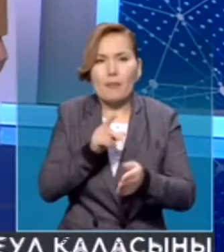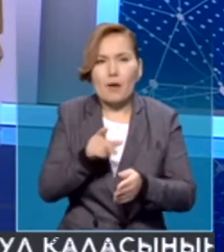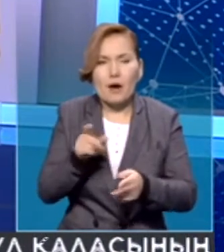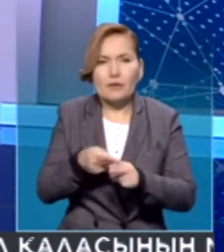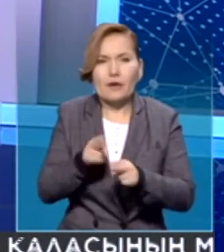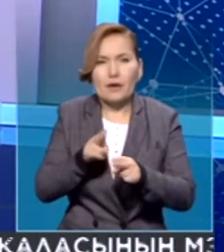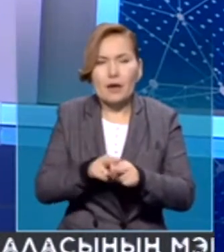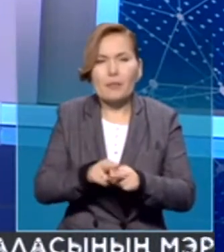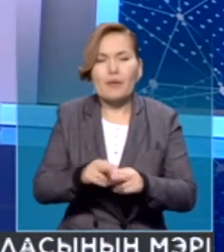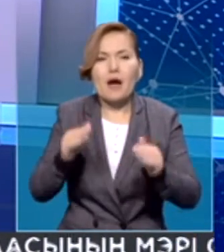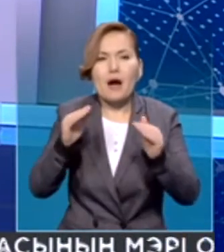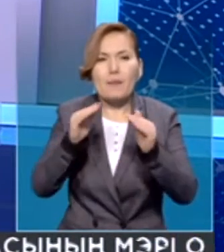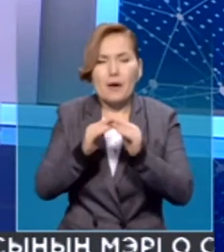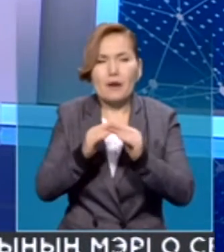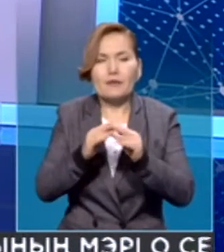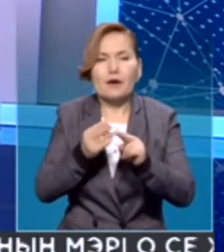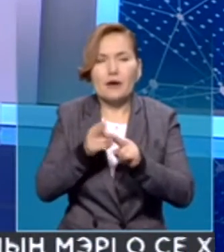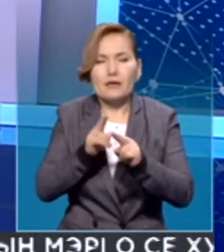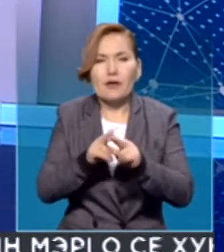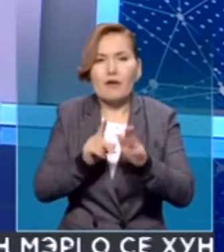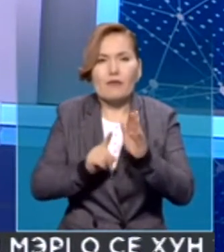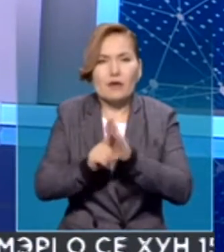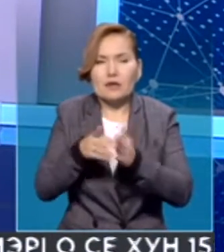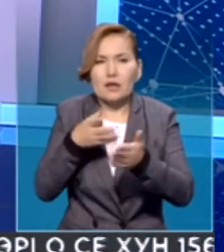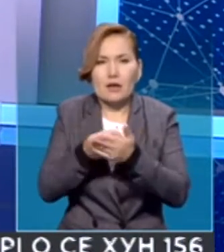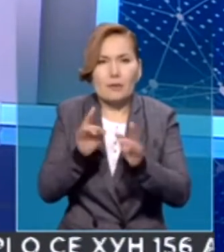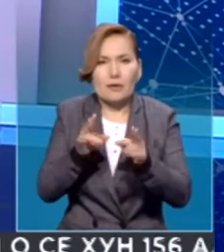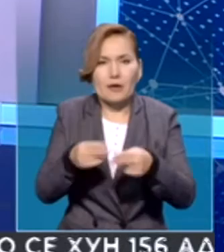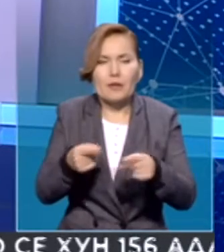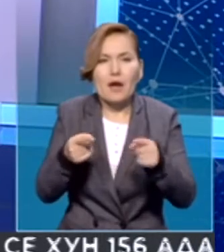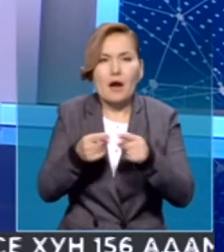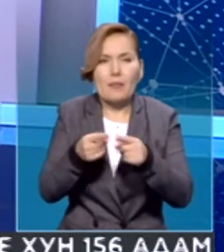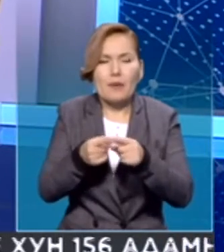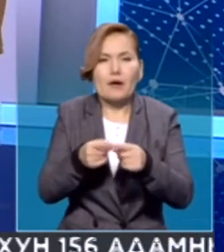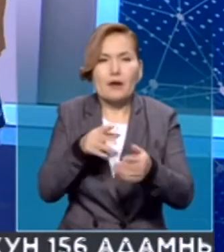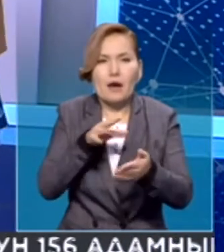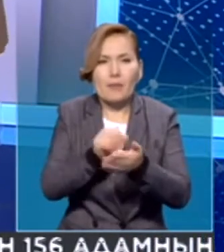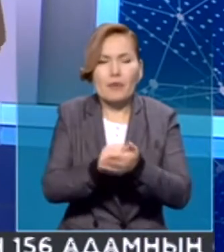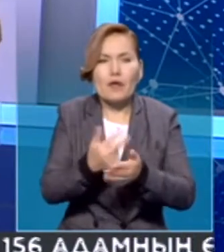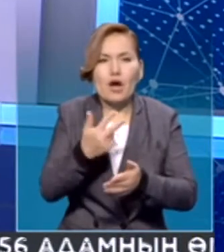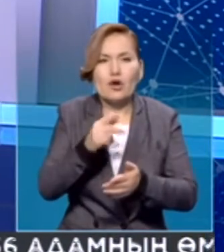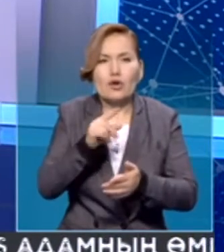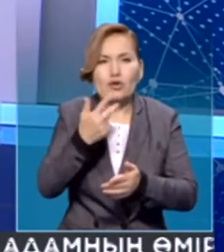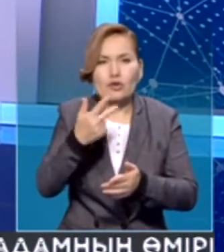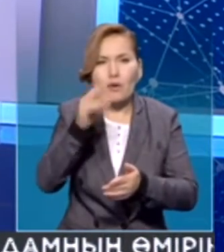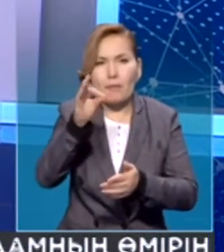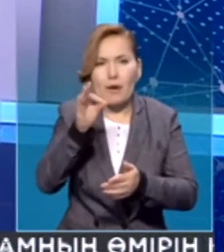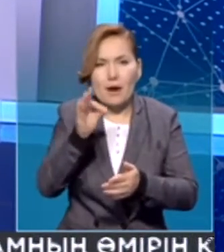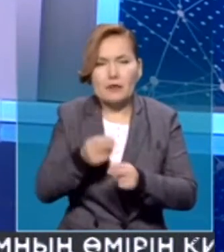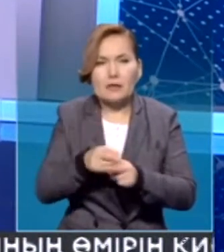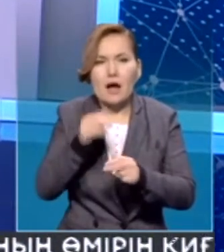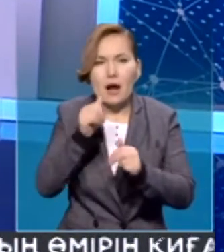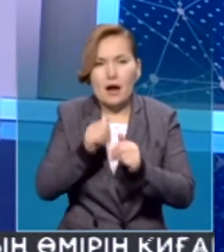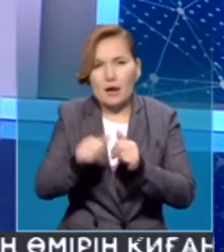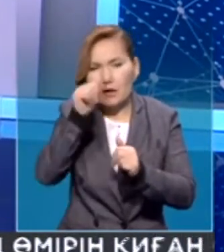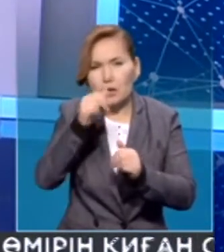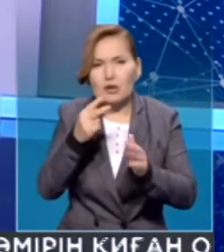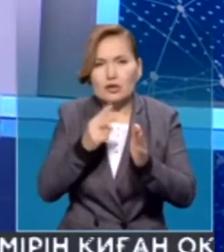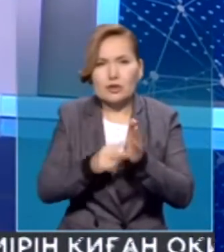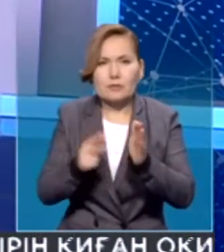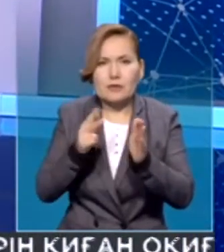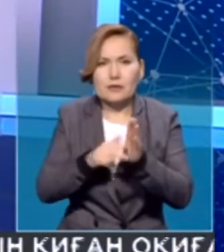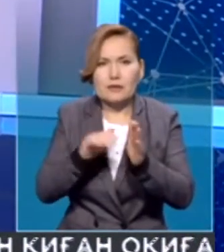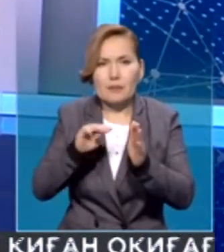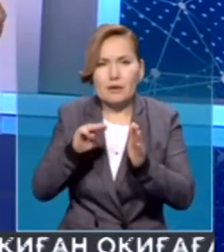үшін баспана бастапқы жарнасыз беріледі. Пәтер жалда уақысы 3,11%-ден аспайды. Демек, айына 70-80